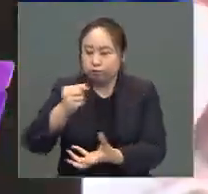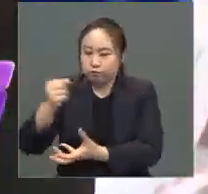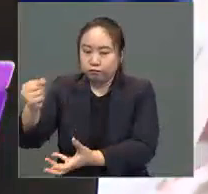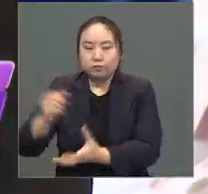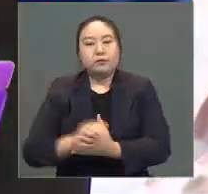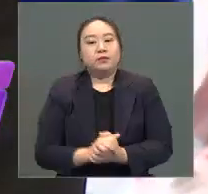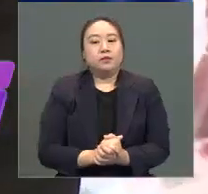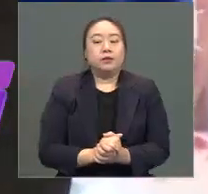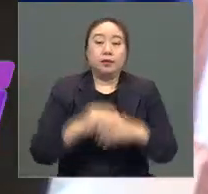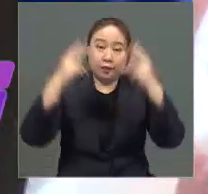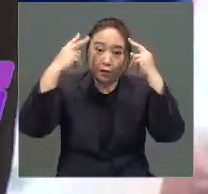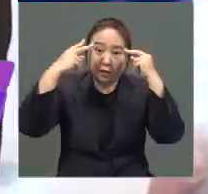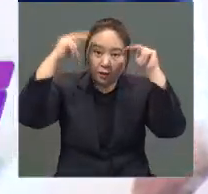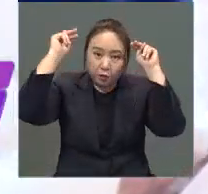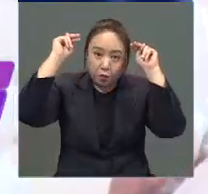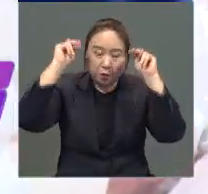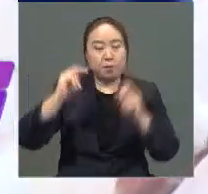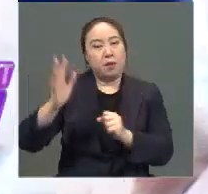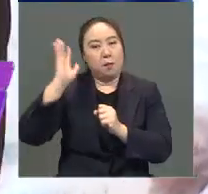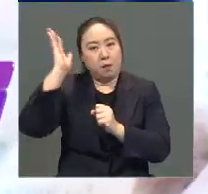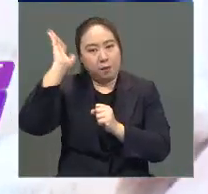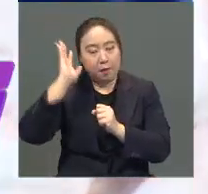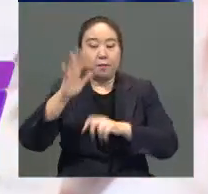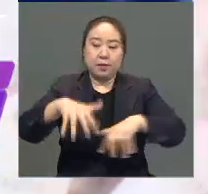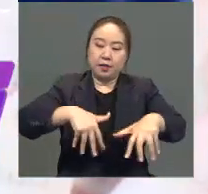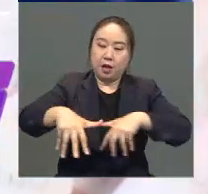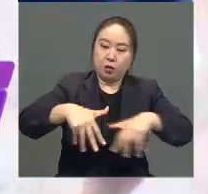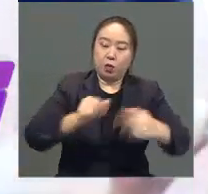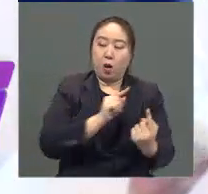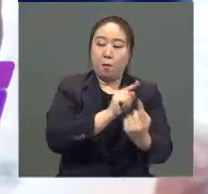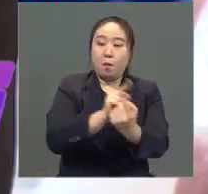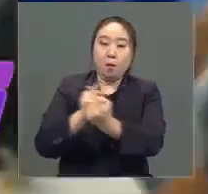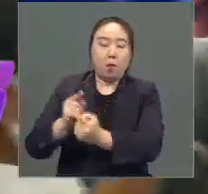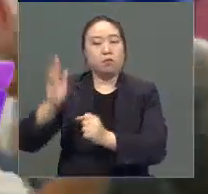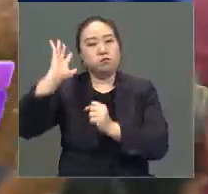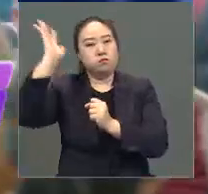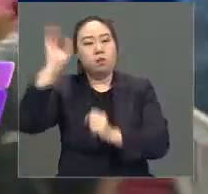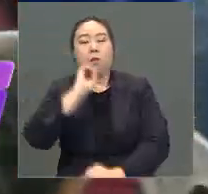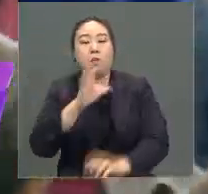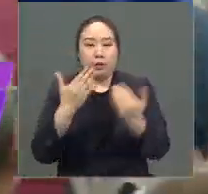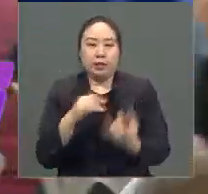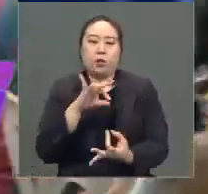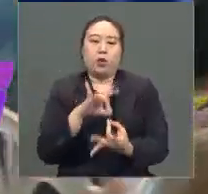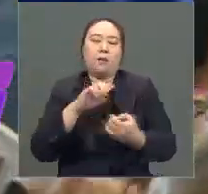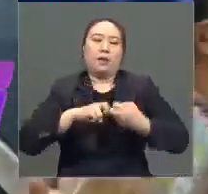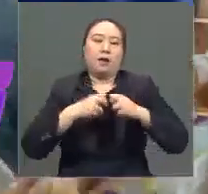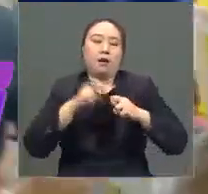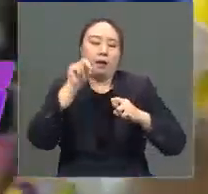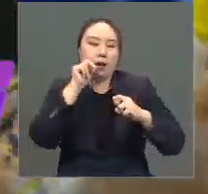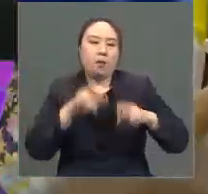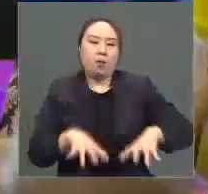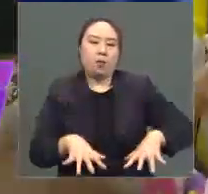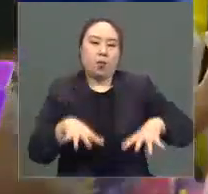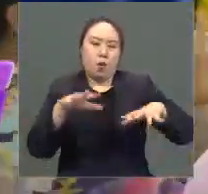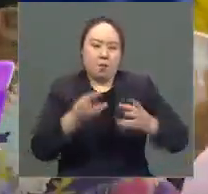ยโดยท่านนายกรัฐมนตรีก็ได้กล่าวในระหว่างพบปะกับพี่น้องประชาชนว่าจังหวัดสุโขทัยประสบปัญหาอุทกภัย